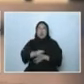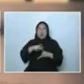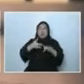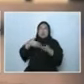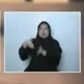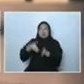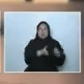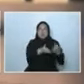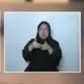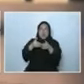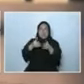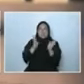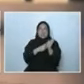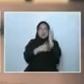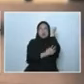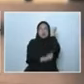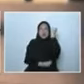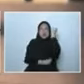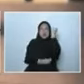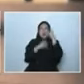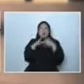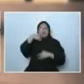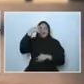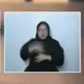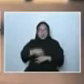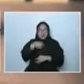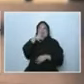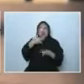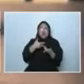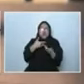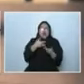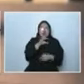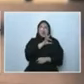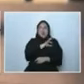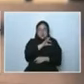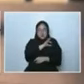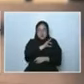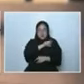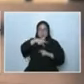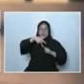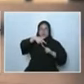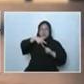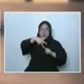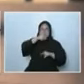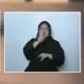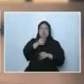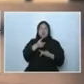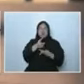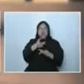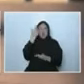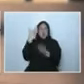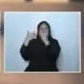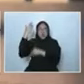leading di dalam penanganan kemiskinan untuk kemiskinan dan ekstrim itu adalah ada di gubernur untuk wilayah provinsi. Kami waktu